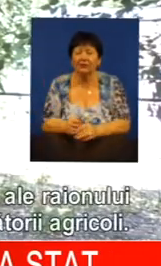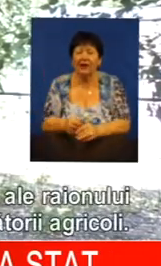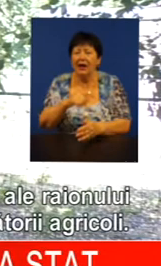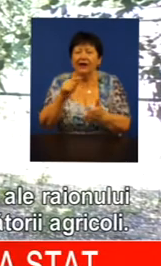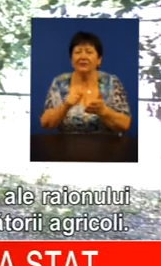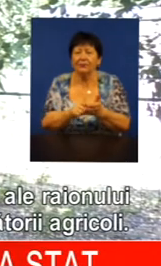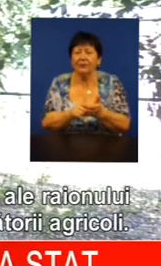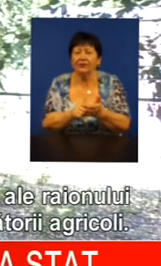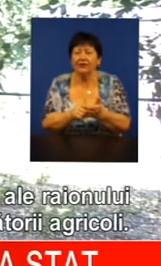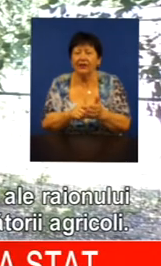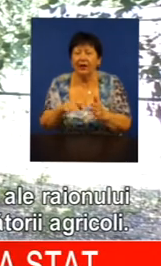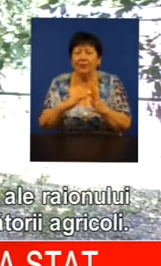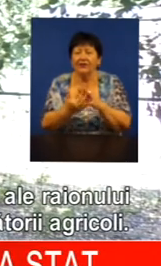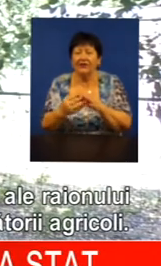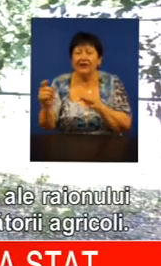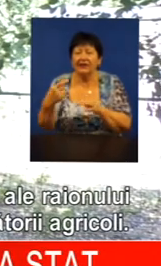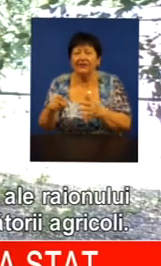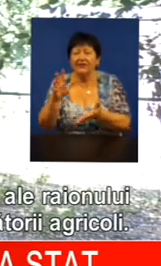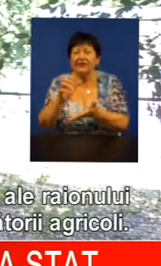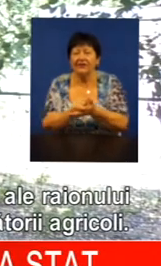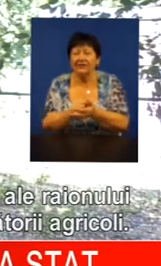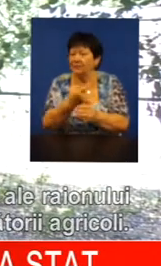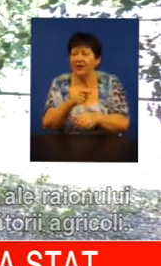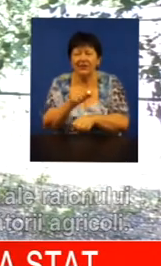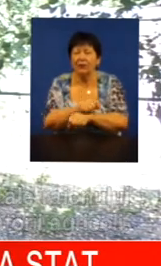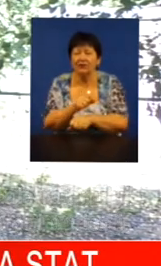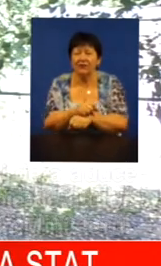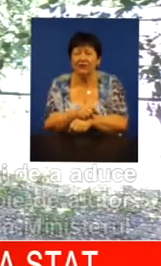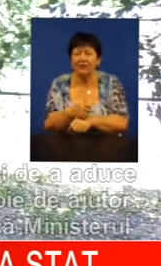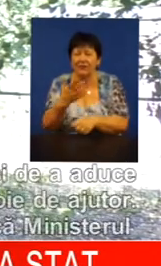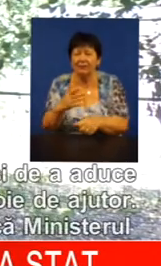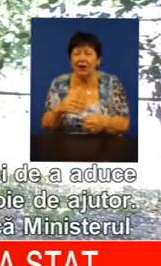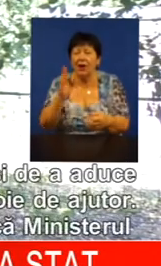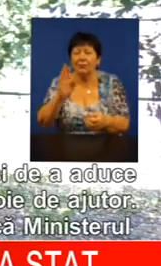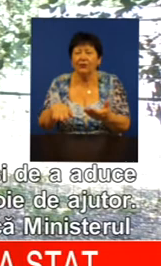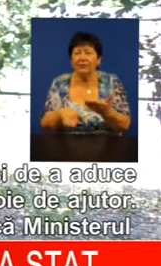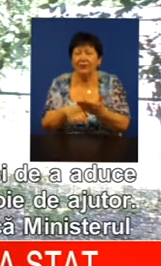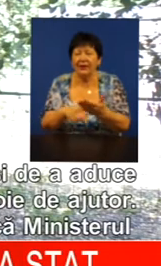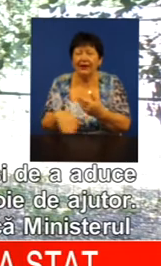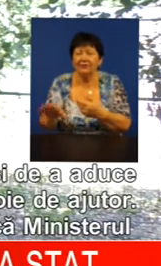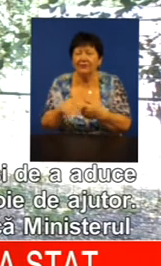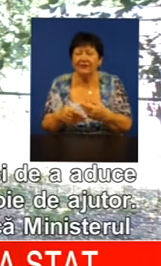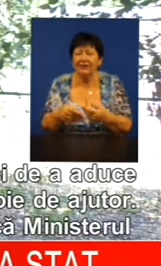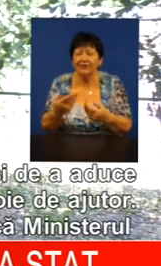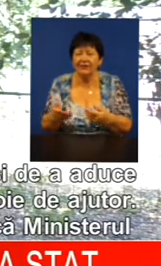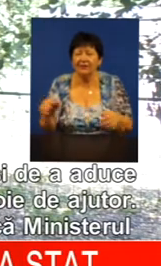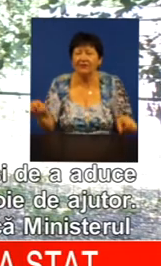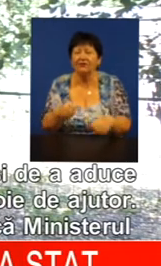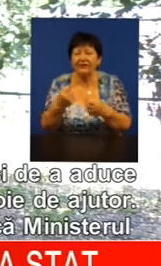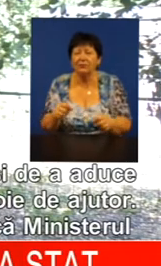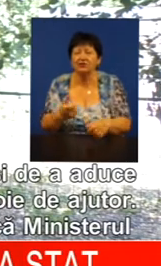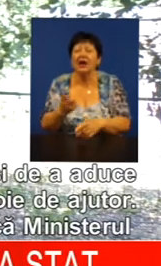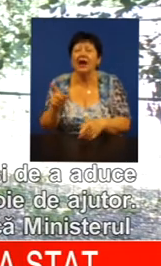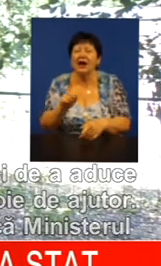вопросом я знаю, что Министерство сельского хозяйства занимается. Мы не остановимся, мы будем помогать и вместе с ними делать все возможное, чтобы